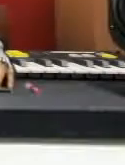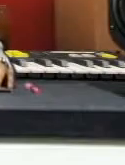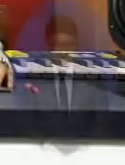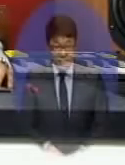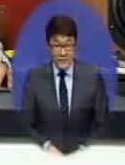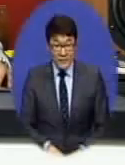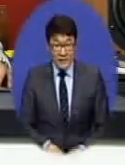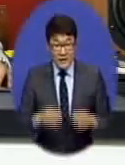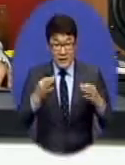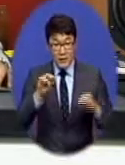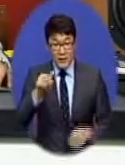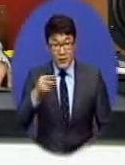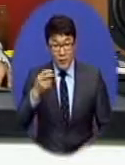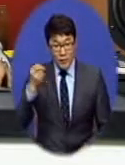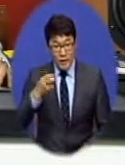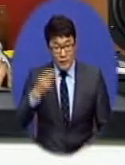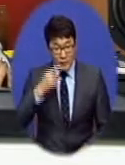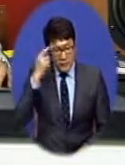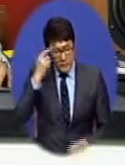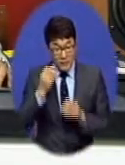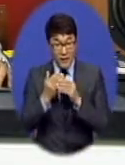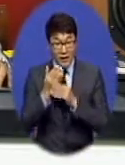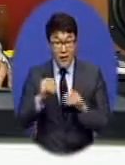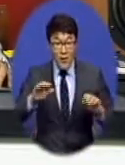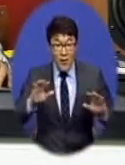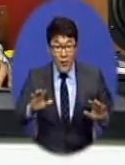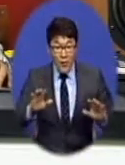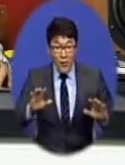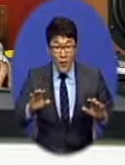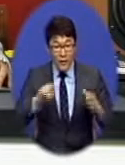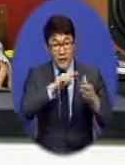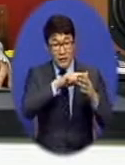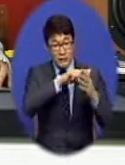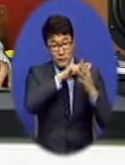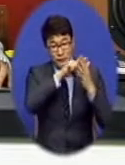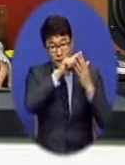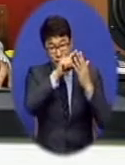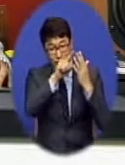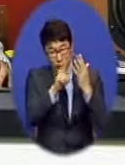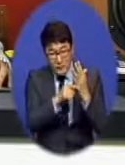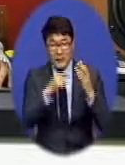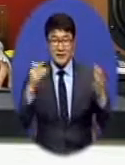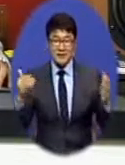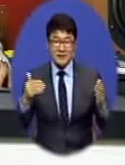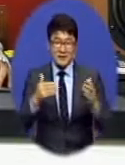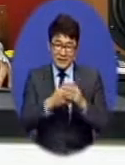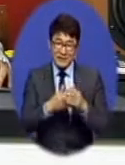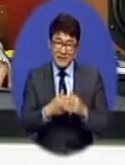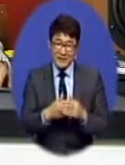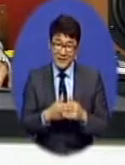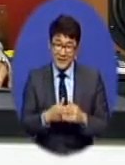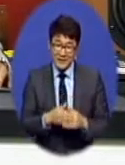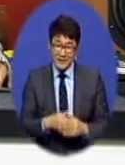네. 네. 김민규 씨의 자꾸자꾸. 네. 이렇게 해서 네. 오늘 전체적인, 순서가 끝났어요, 벌써.